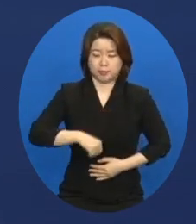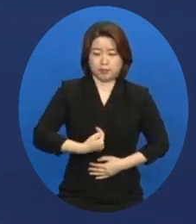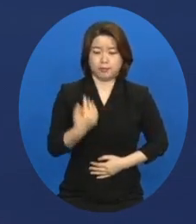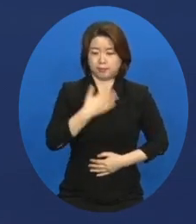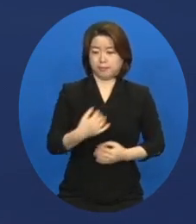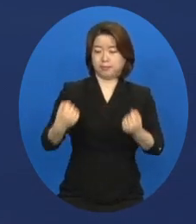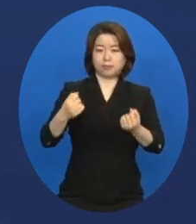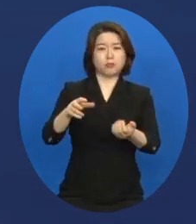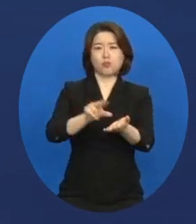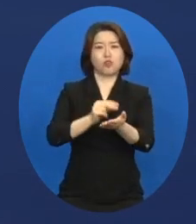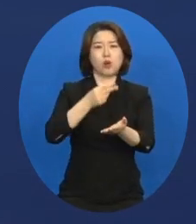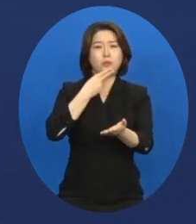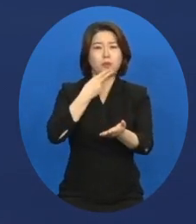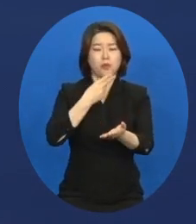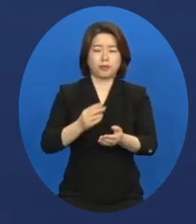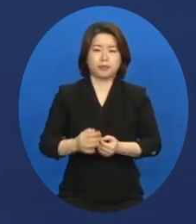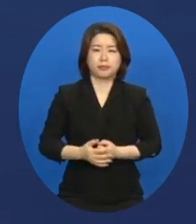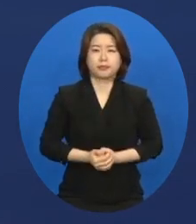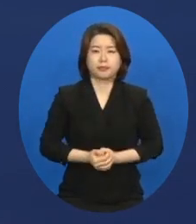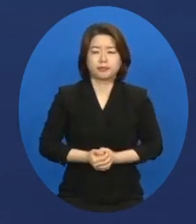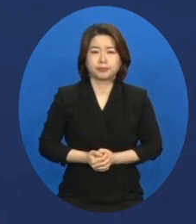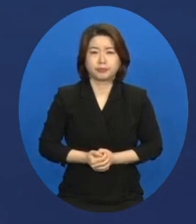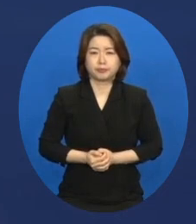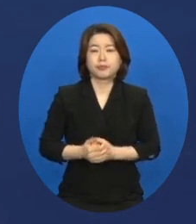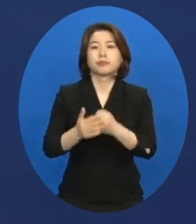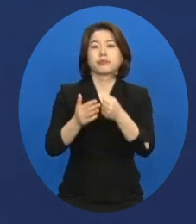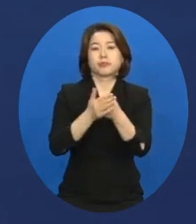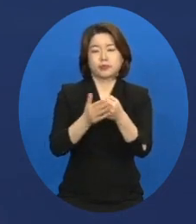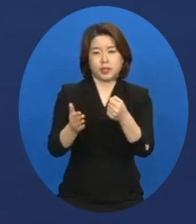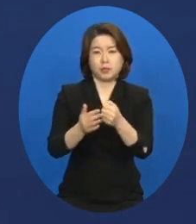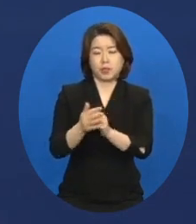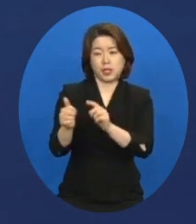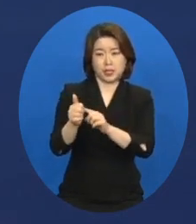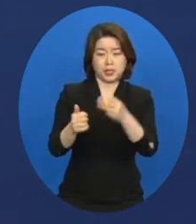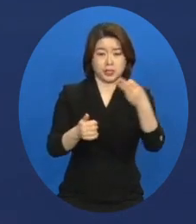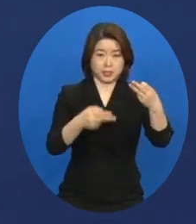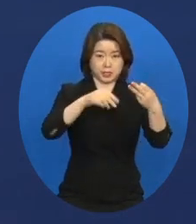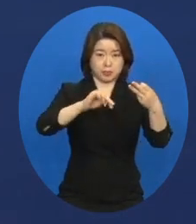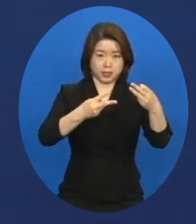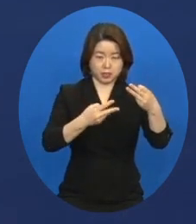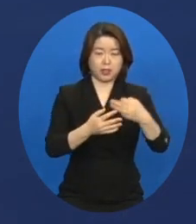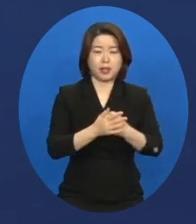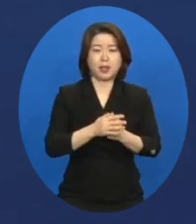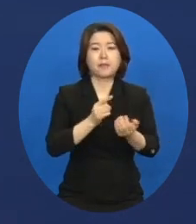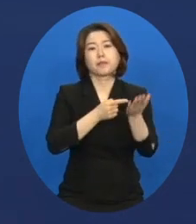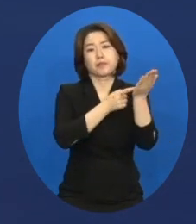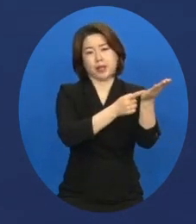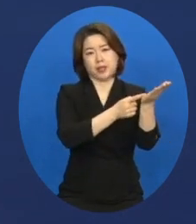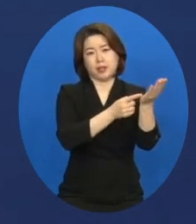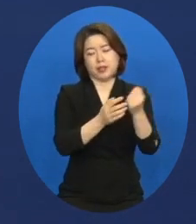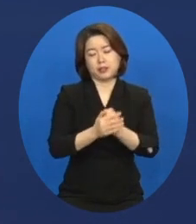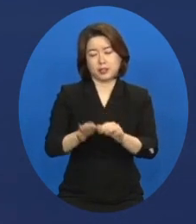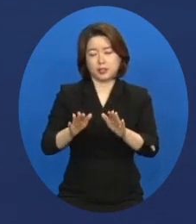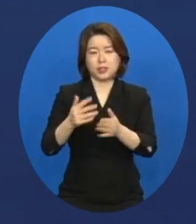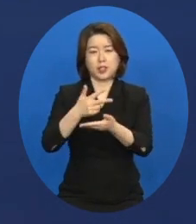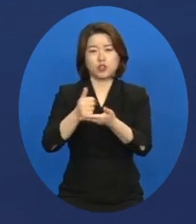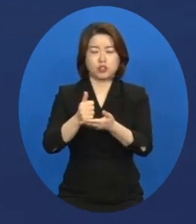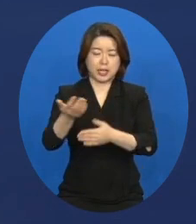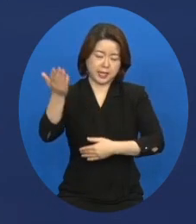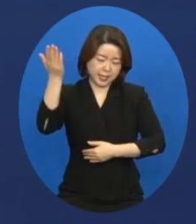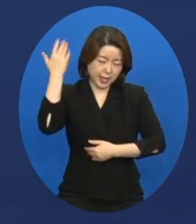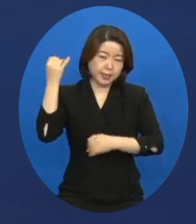건강상에 문제가 없다. 그래서 그는 12절에 요청하는 겁니다. 이제 주님께서